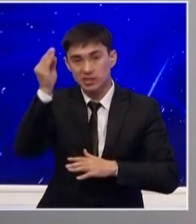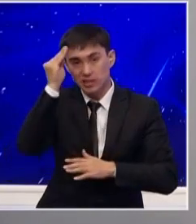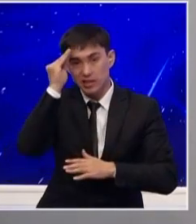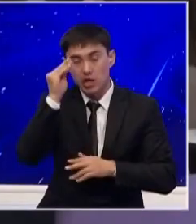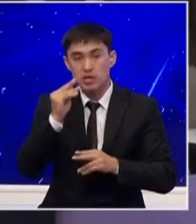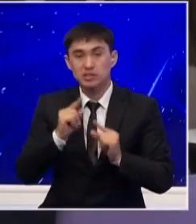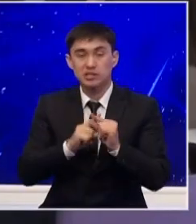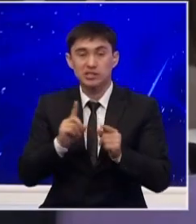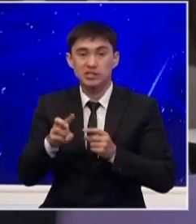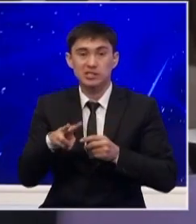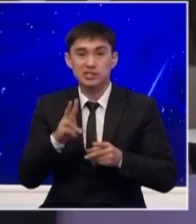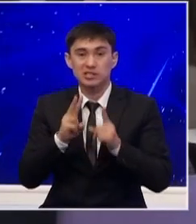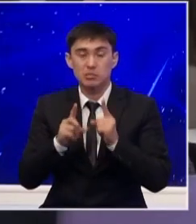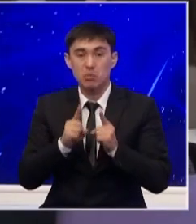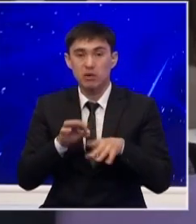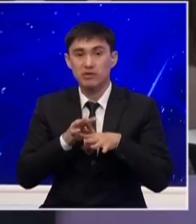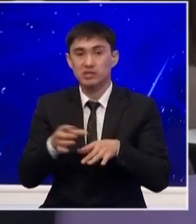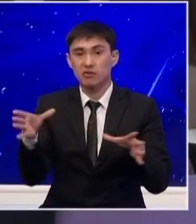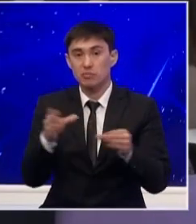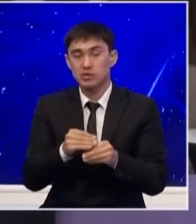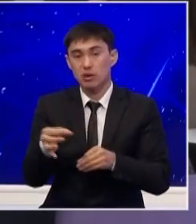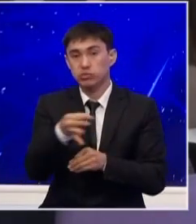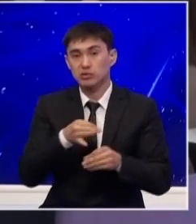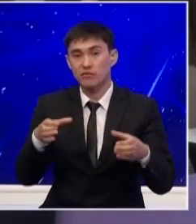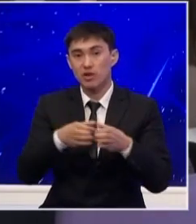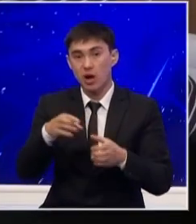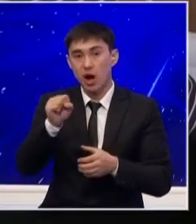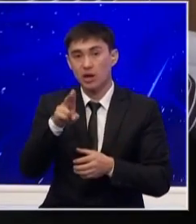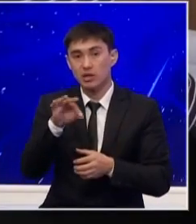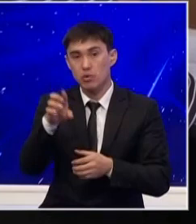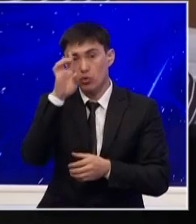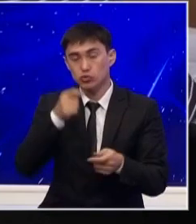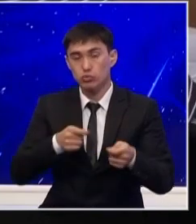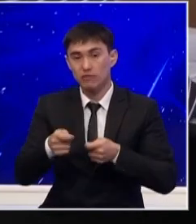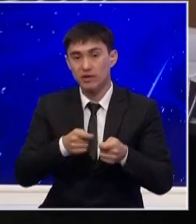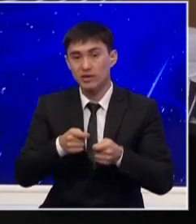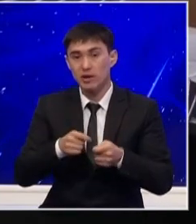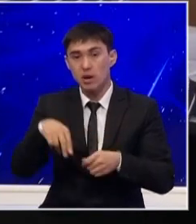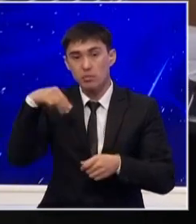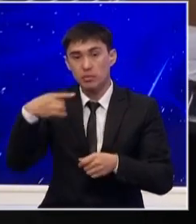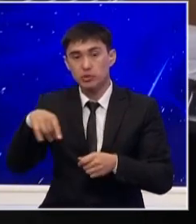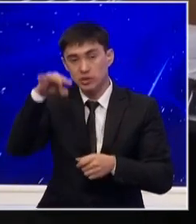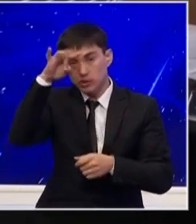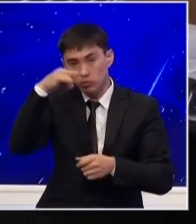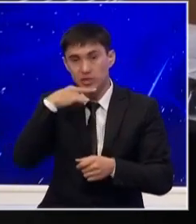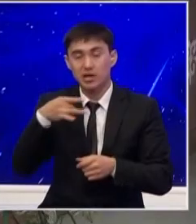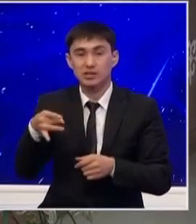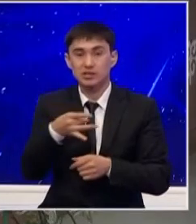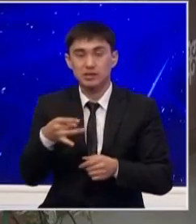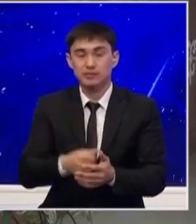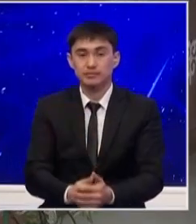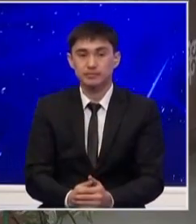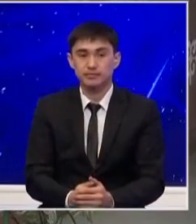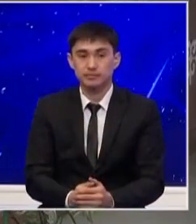слову, семинар проводился совместно с областным филиалом Академии государственного управления при президенте Республики Казахстан. В